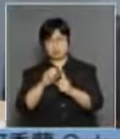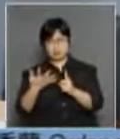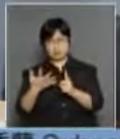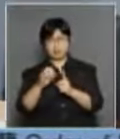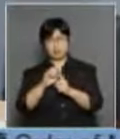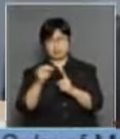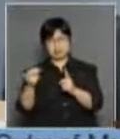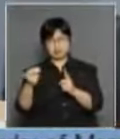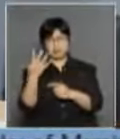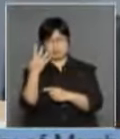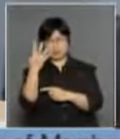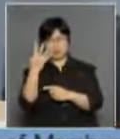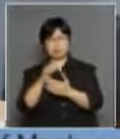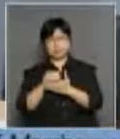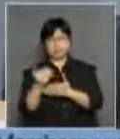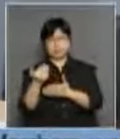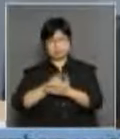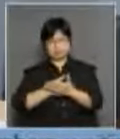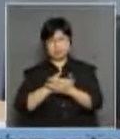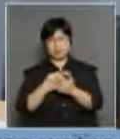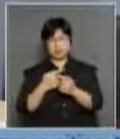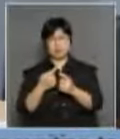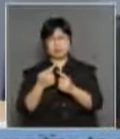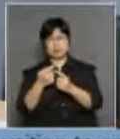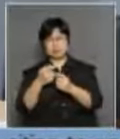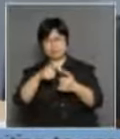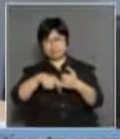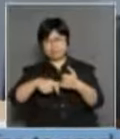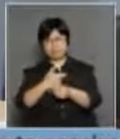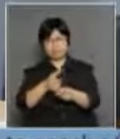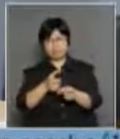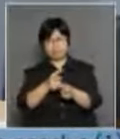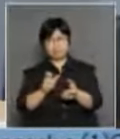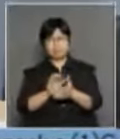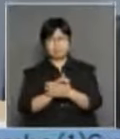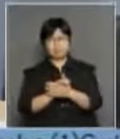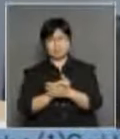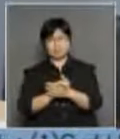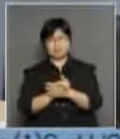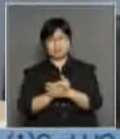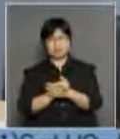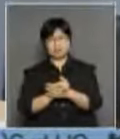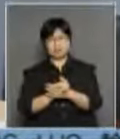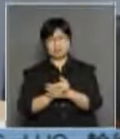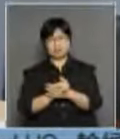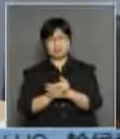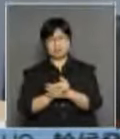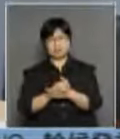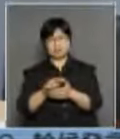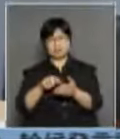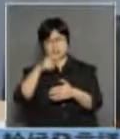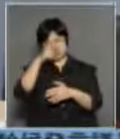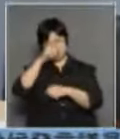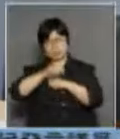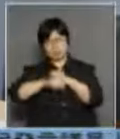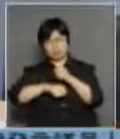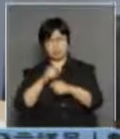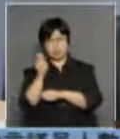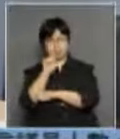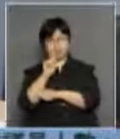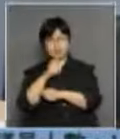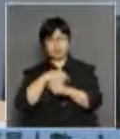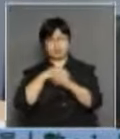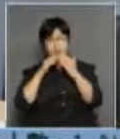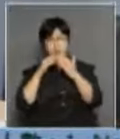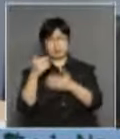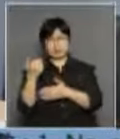91、98、101、107四個即係削減我啲人嘅人工啦。第一樣，呢、這個勞福局應唔應該減人工咧？佢就冇聽